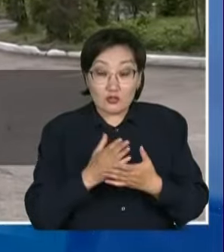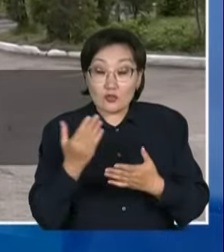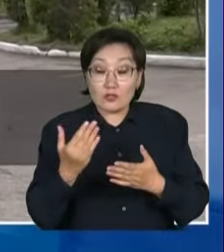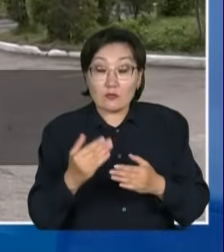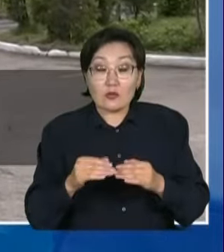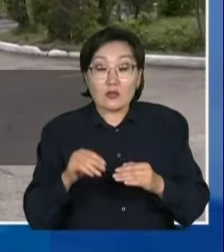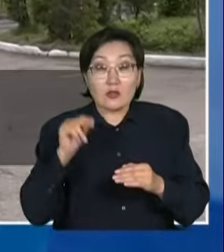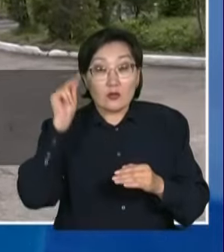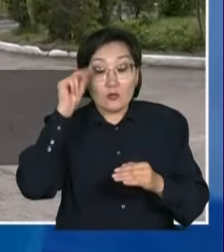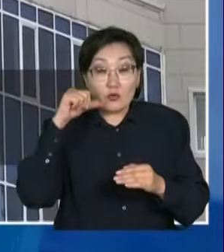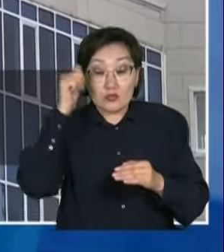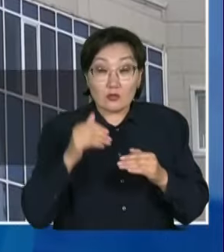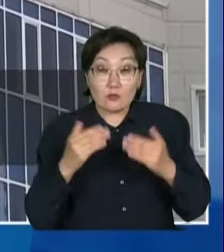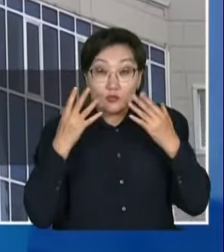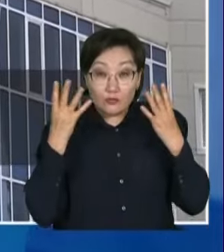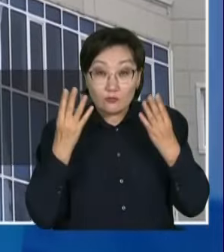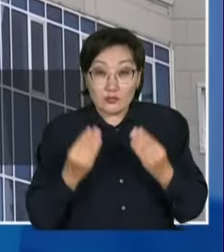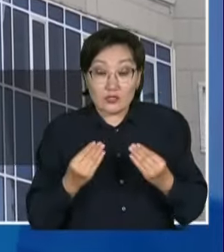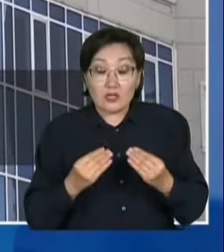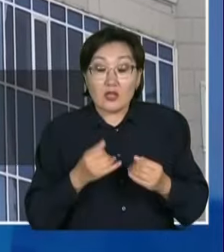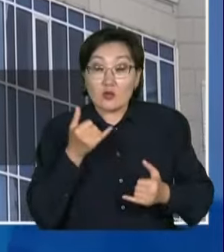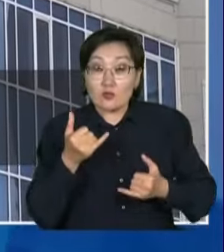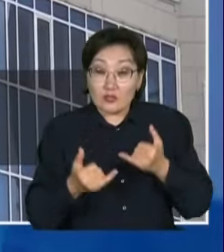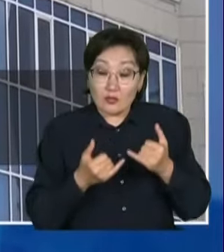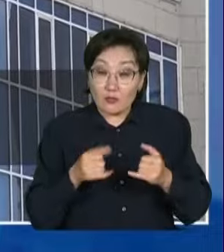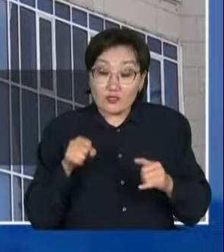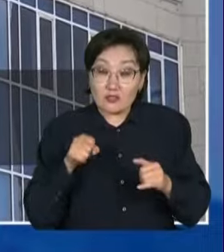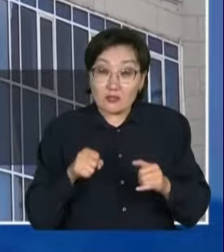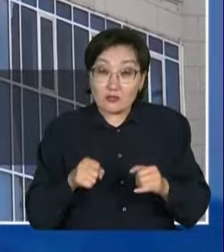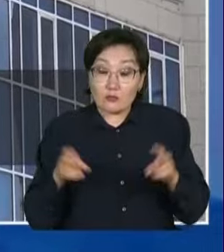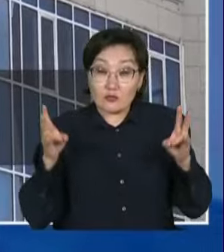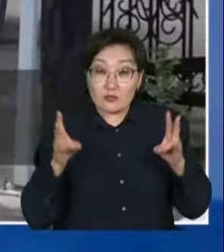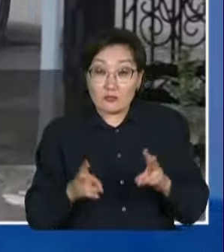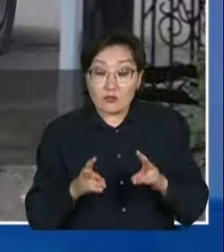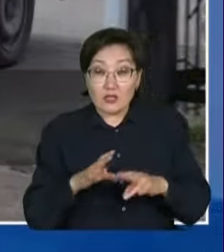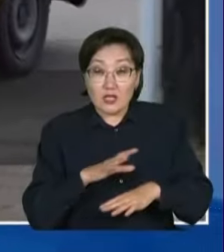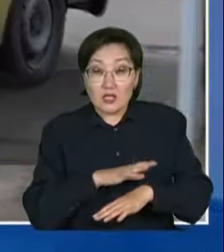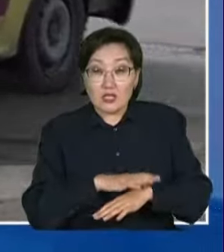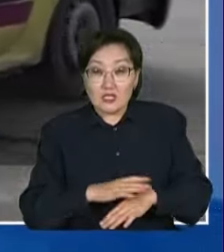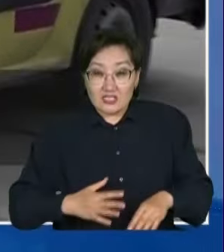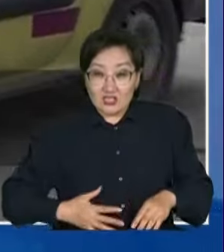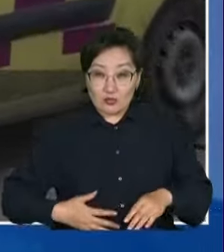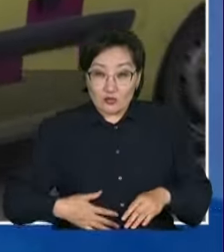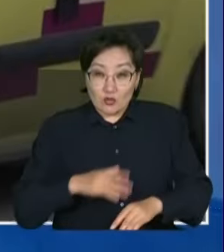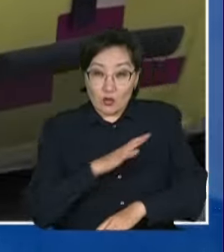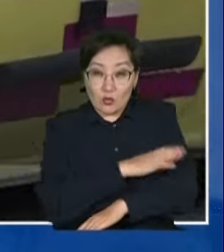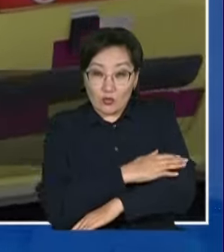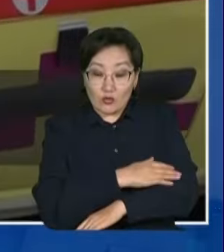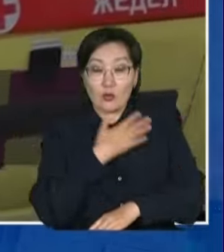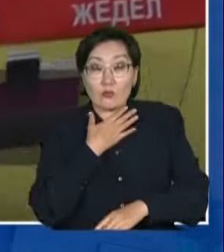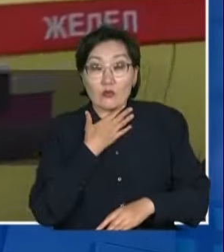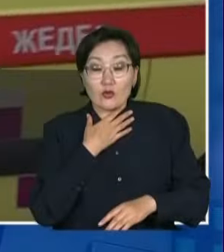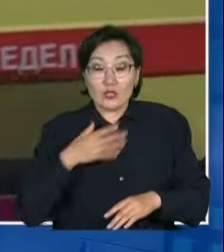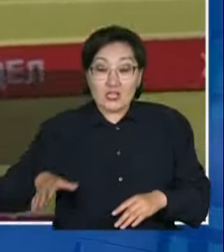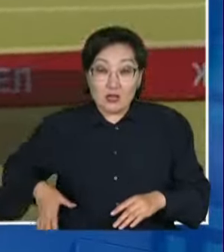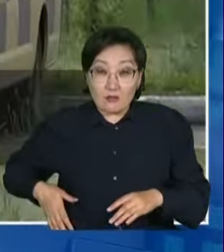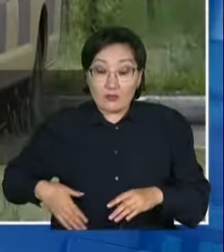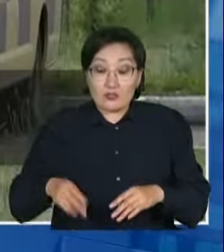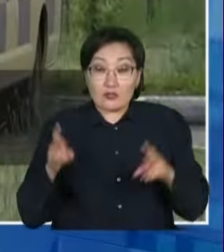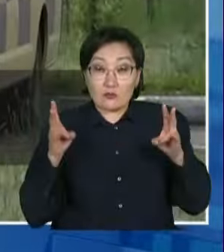оқу жылы аяқталған күні сөйлесіп жүрген жігіті пышақтапты. Іш түсі, қолы, мойын мен жамбасынан сау тамтық қалмапты. Қазір